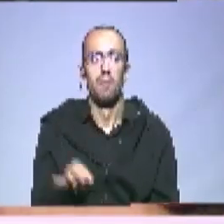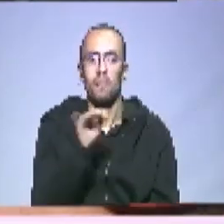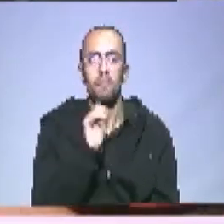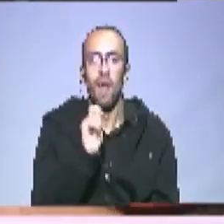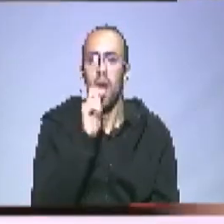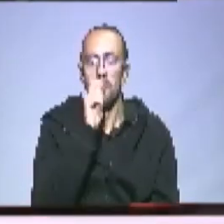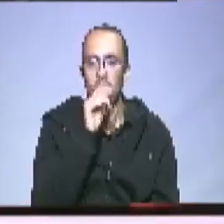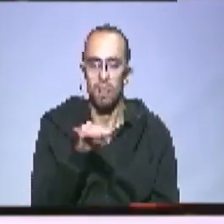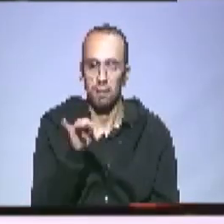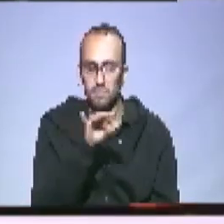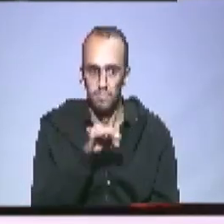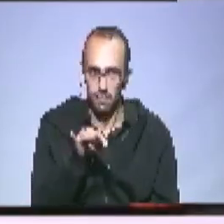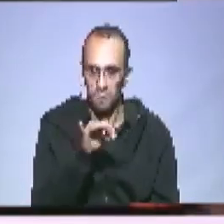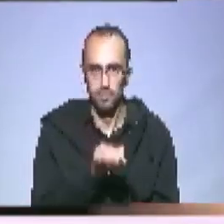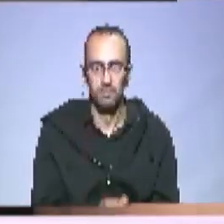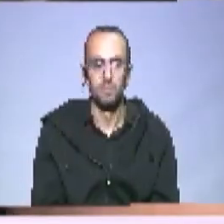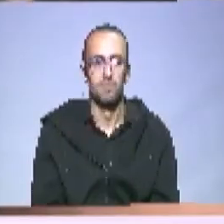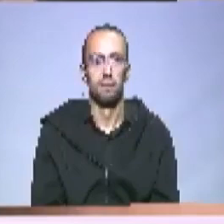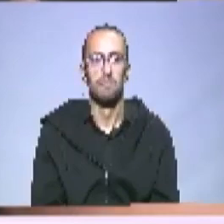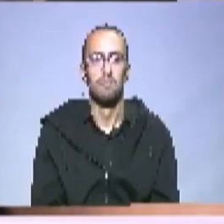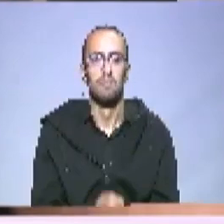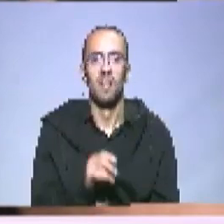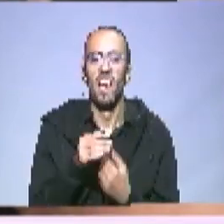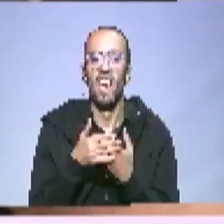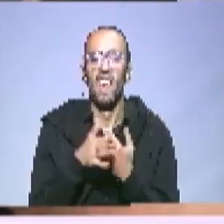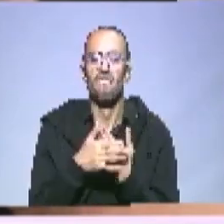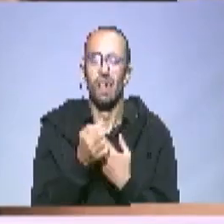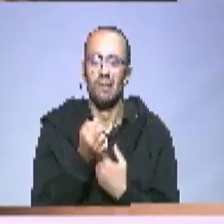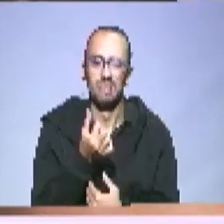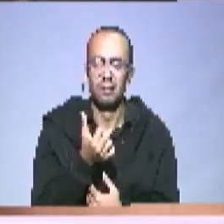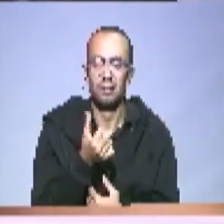لحمه. جميل. نحط شويه قرفه،